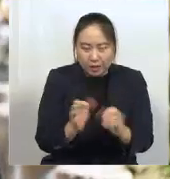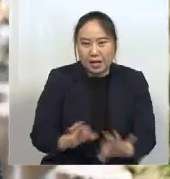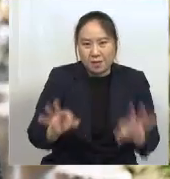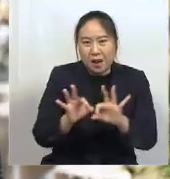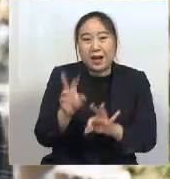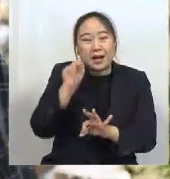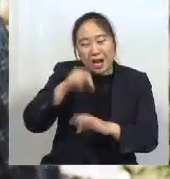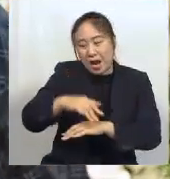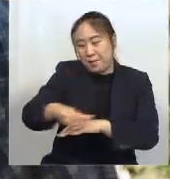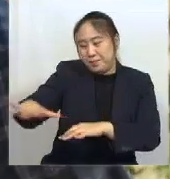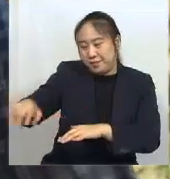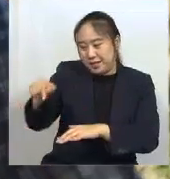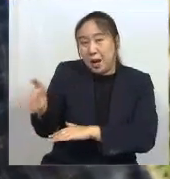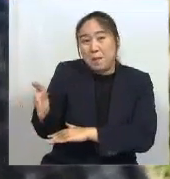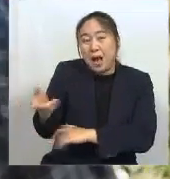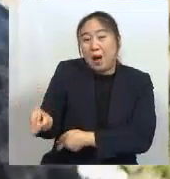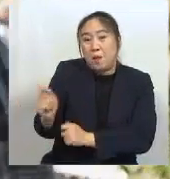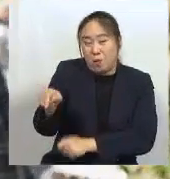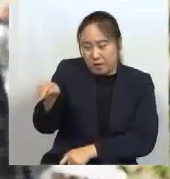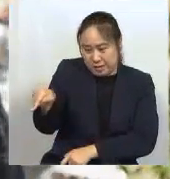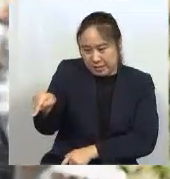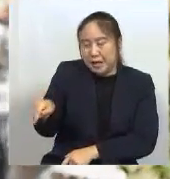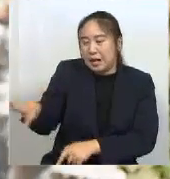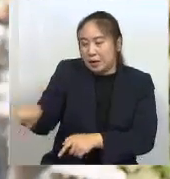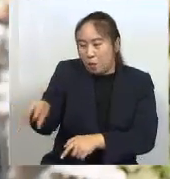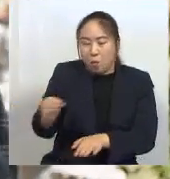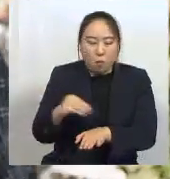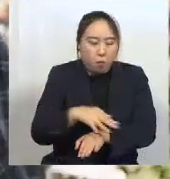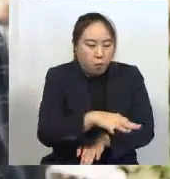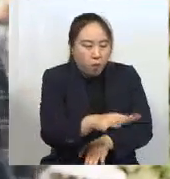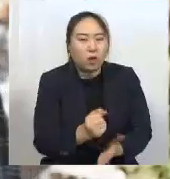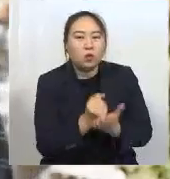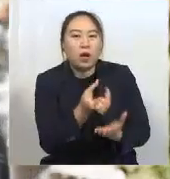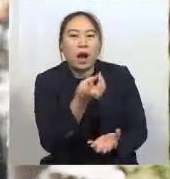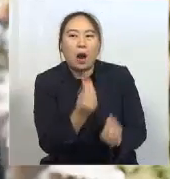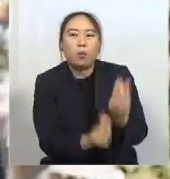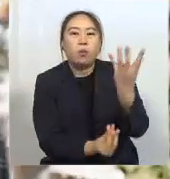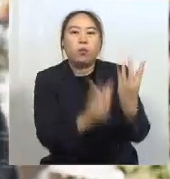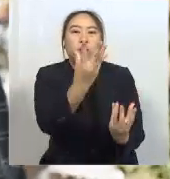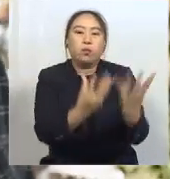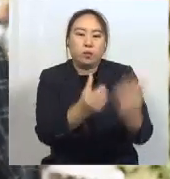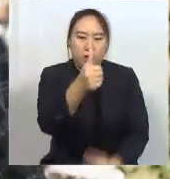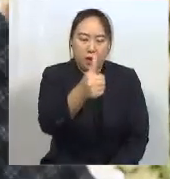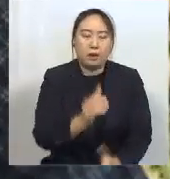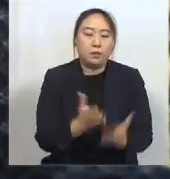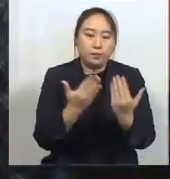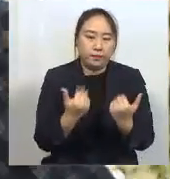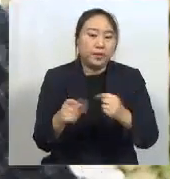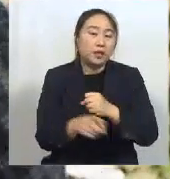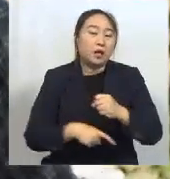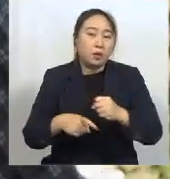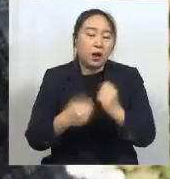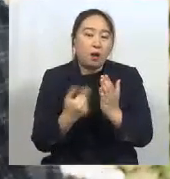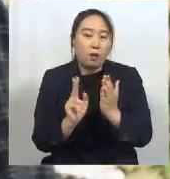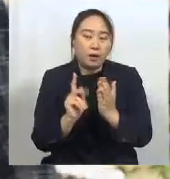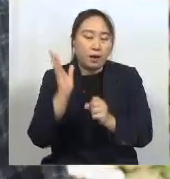บ่อปลาไปเลี้ยงต้นข้าวในนาข้าวแทนก่อนที่จะได้รับความเสียหายอย่างหนักฟังประเด็นนี้จากชาวนานะคะในพื้นที่จังหวั